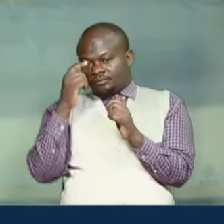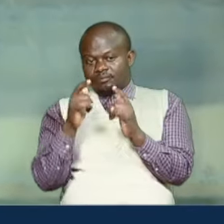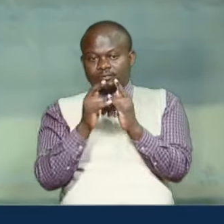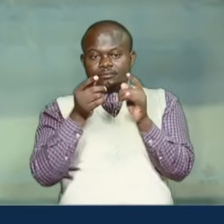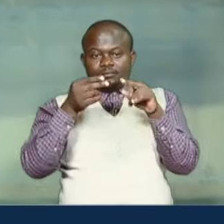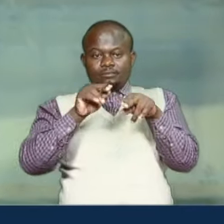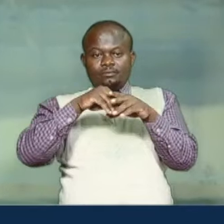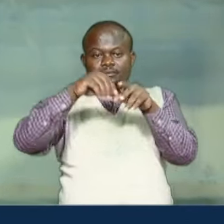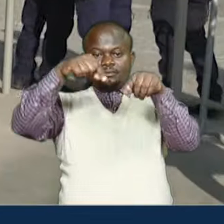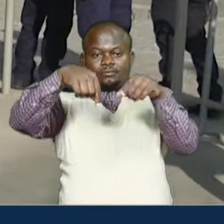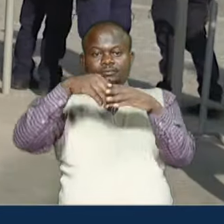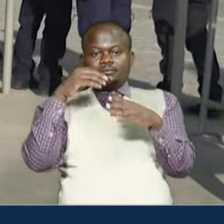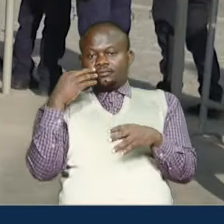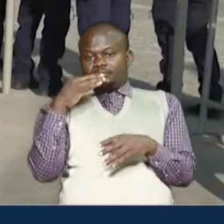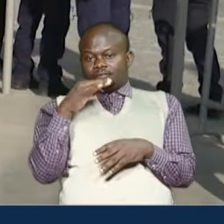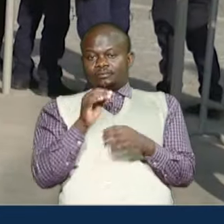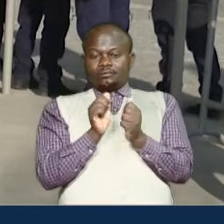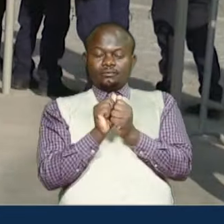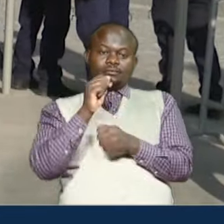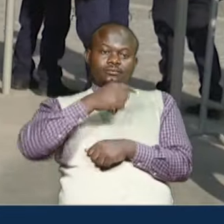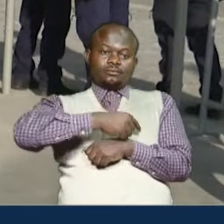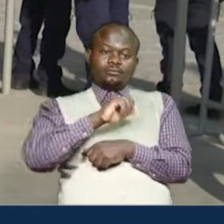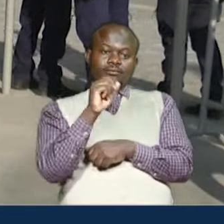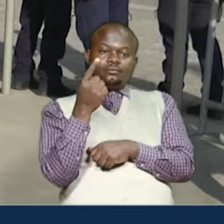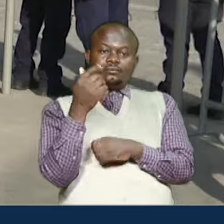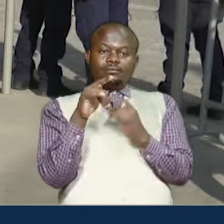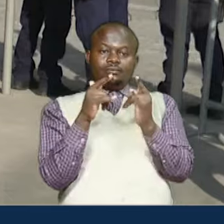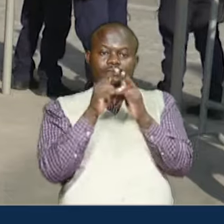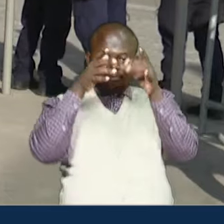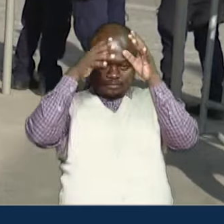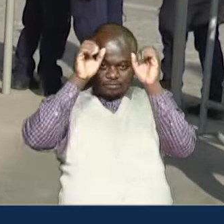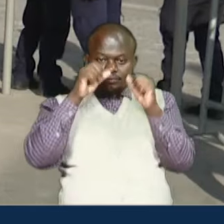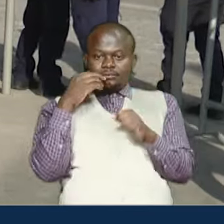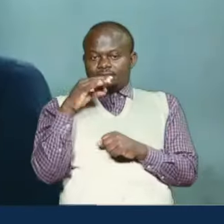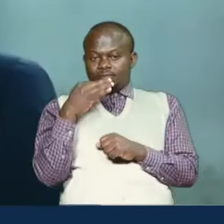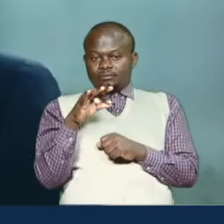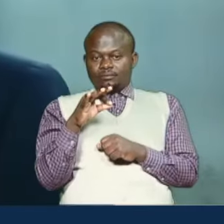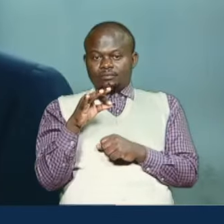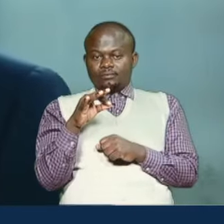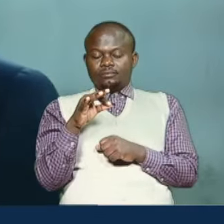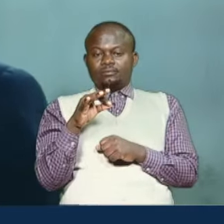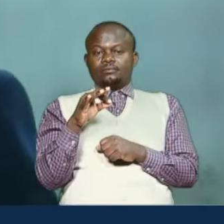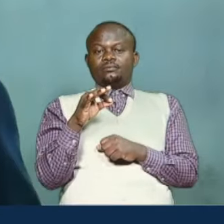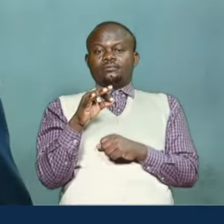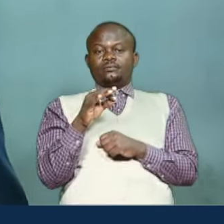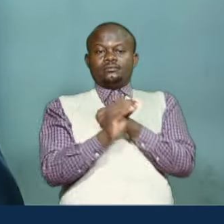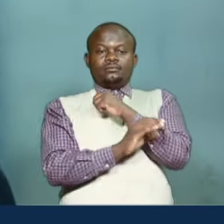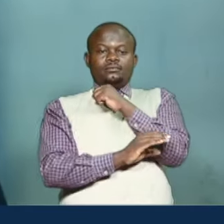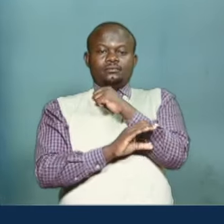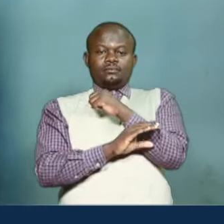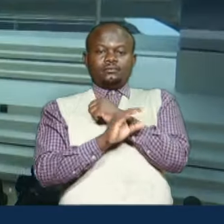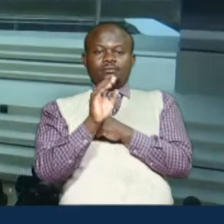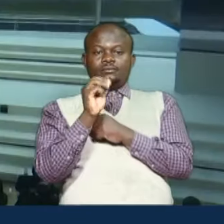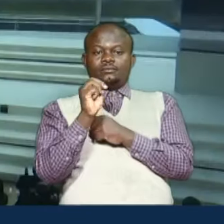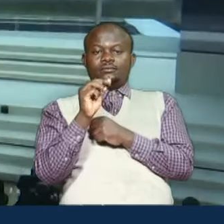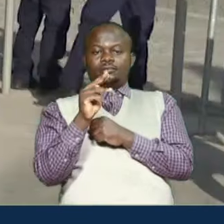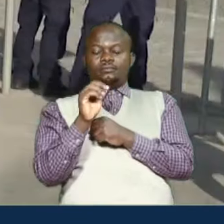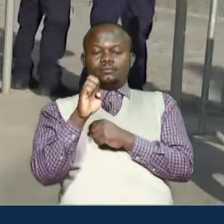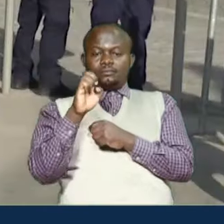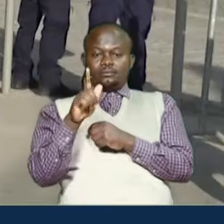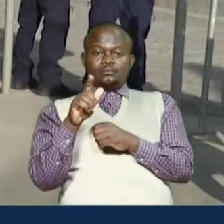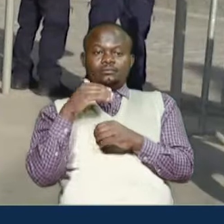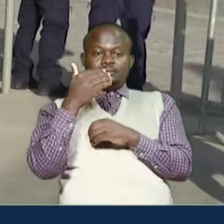hano mu Faransa. Ku munsi wa mbere w'inama perezida w'u Faransa w'ihugu cyacyo nyuma y'imyaka